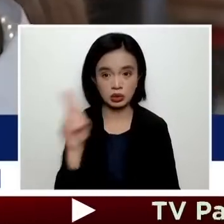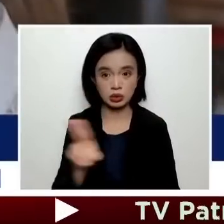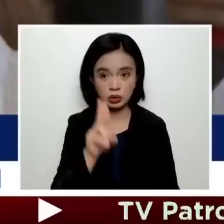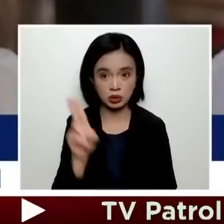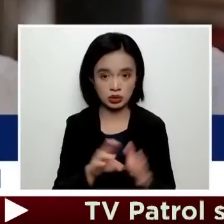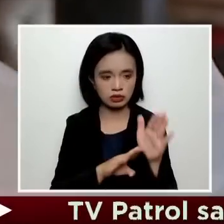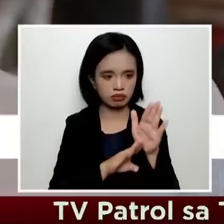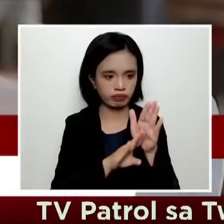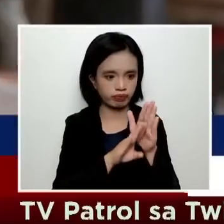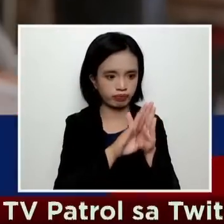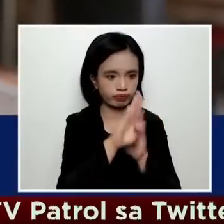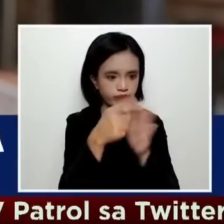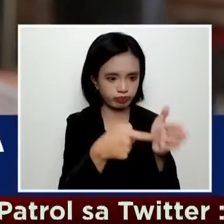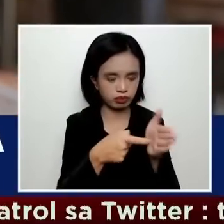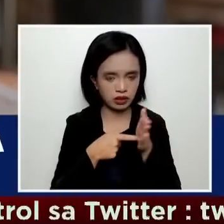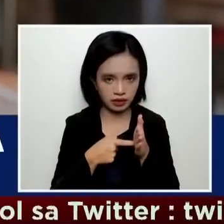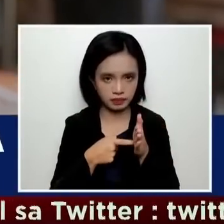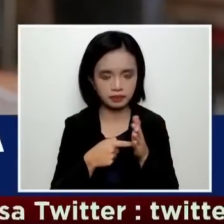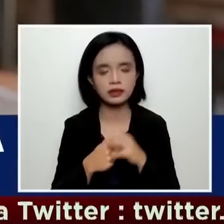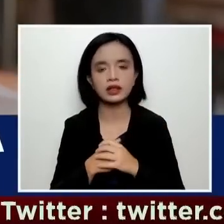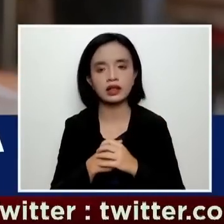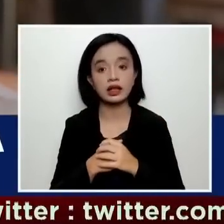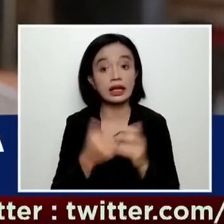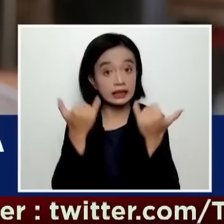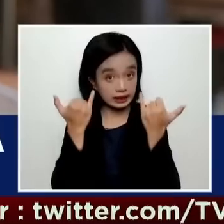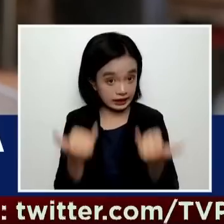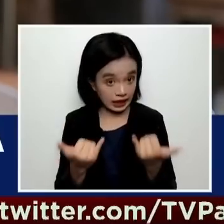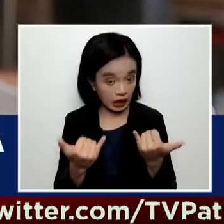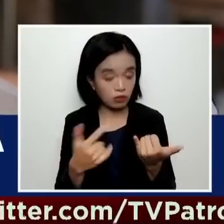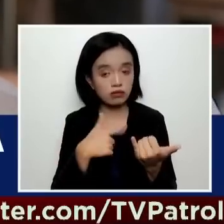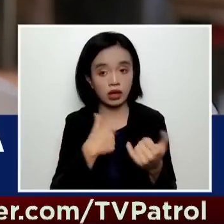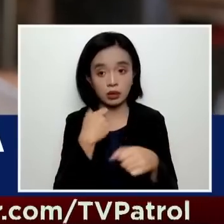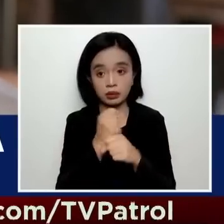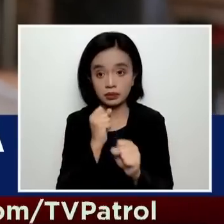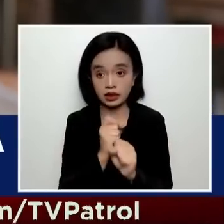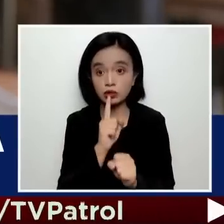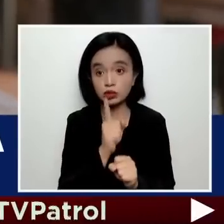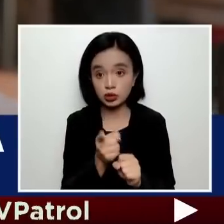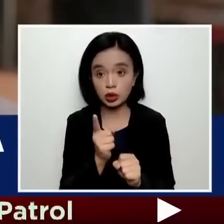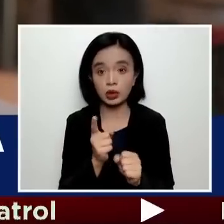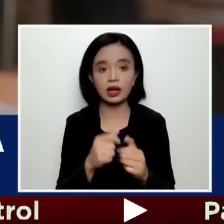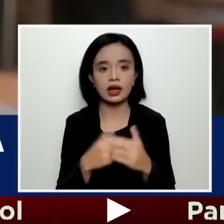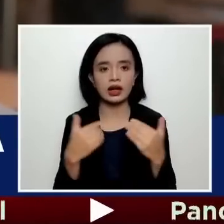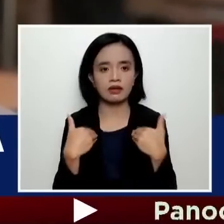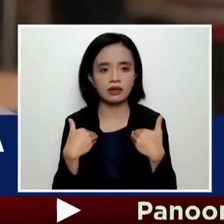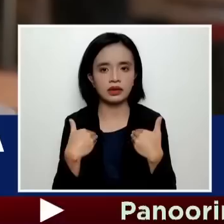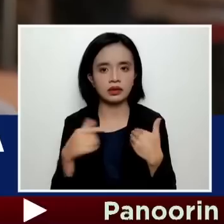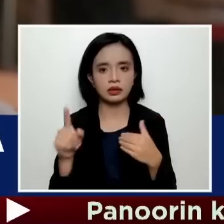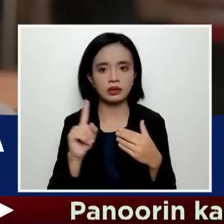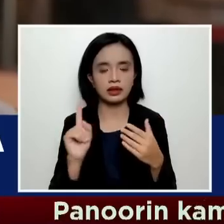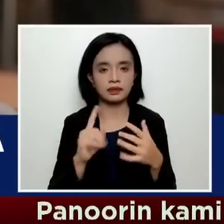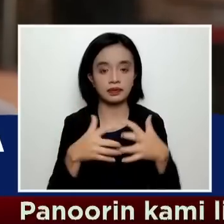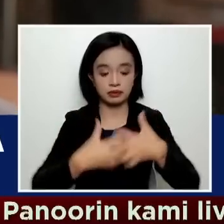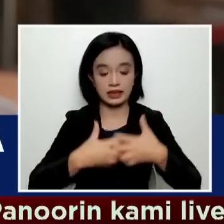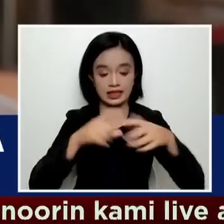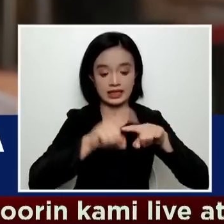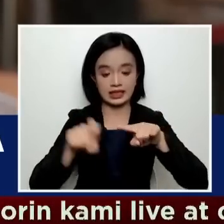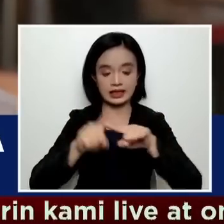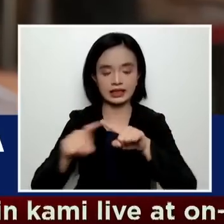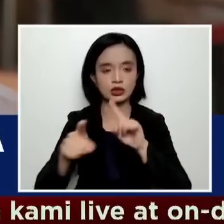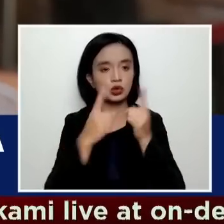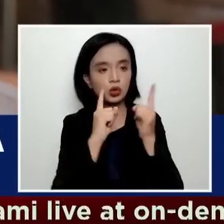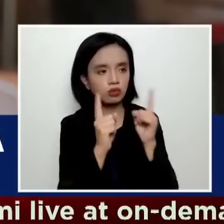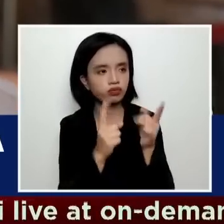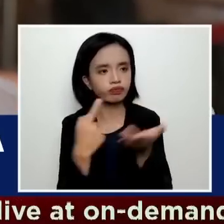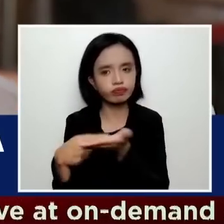up. And right now, I can assure you that my member generators are talking to each other to make sure that